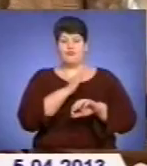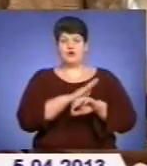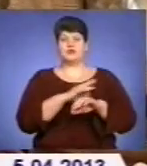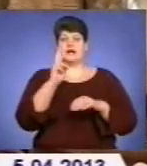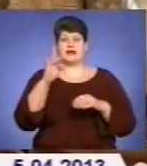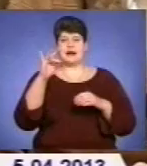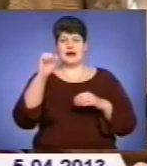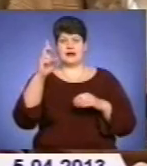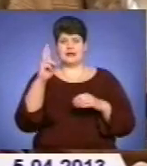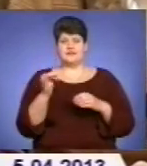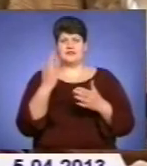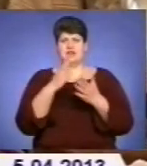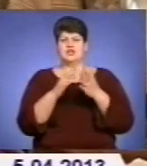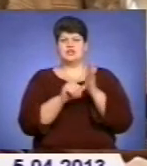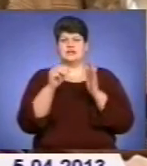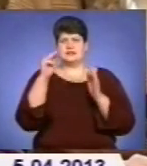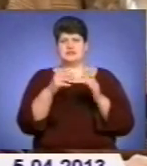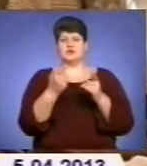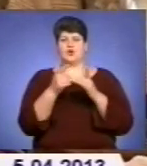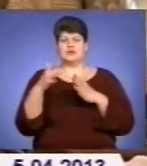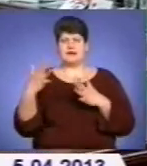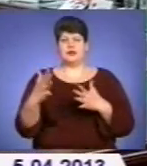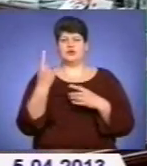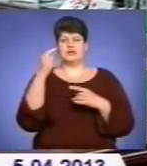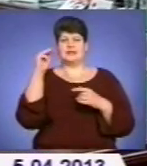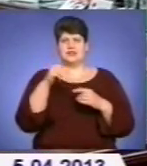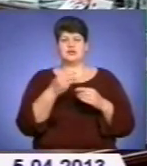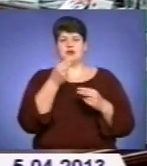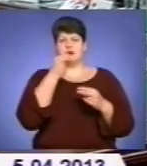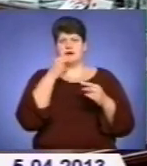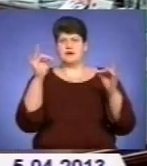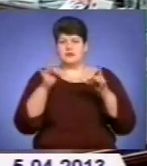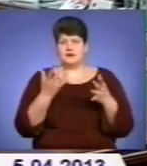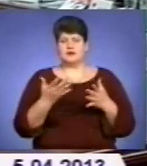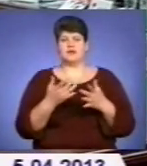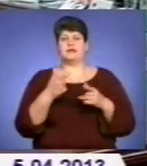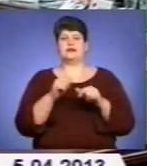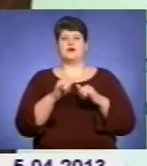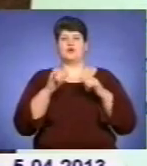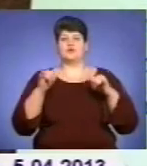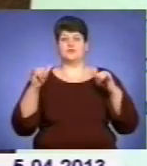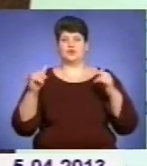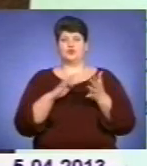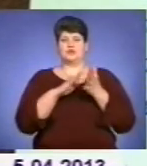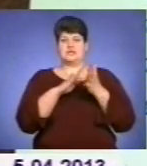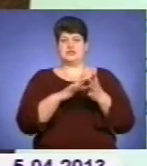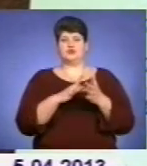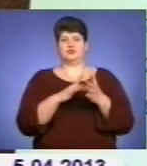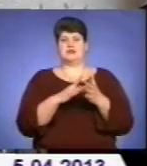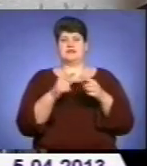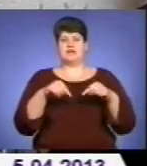400 готелів, 1700 закладів харчування. І саме завдяки розвитку туристичної сфери місто